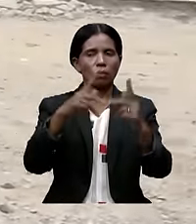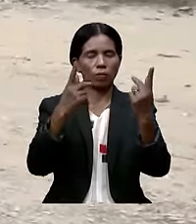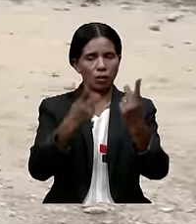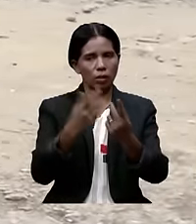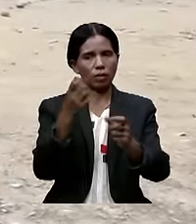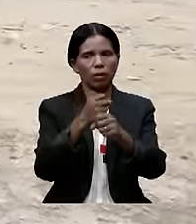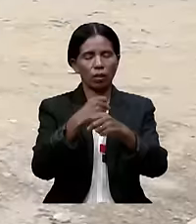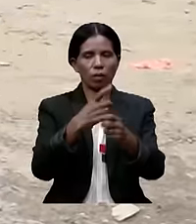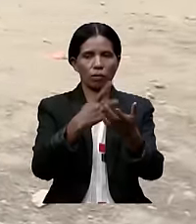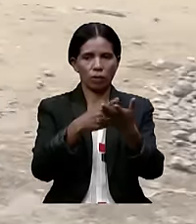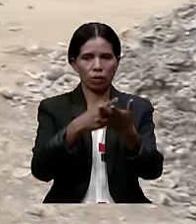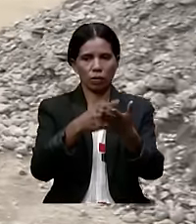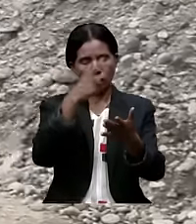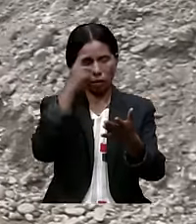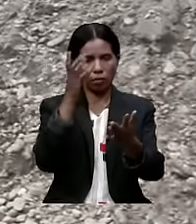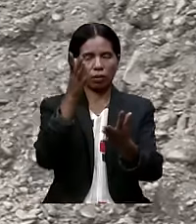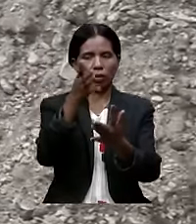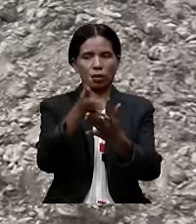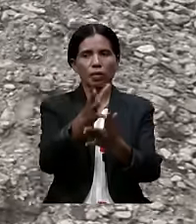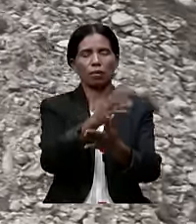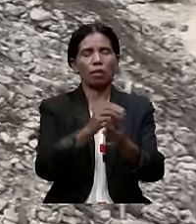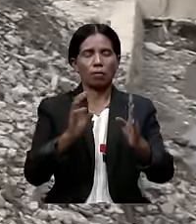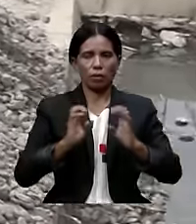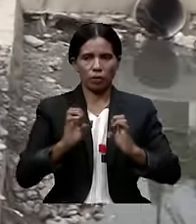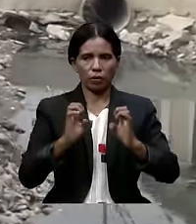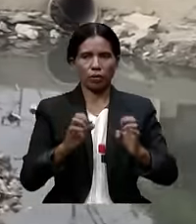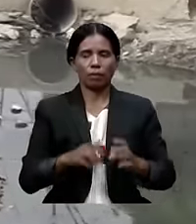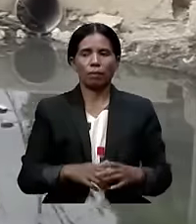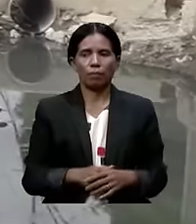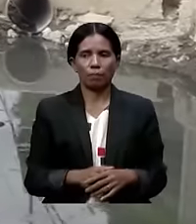finaliza projeto ne tamba-tama ia kategoria emergensia. Ekipa kobertura, GMN.